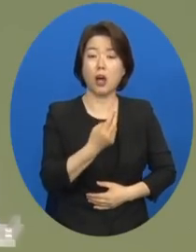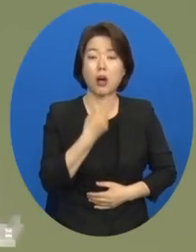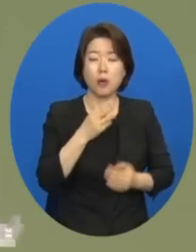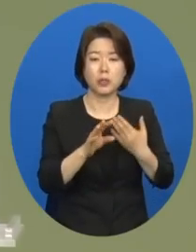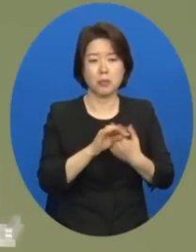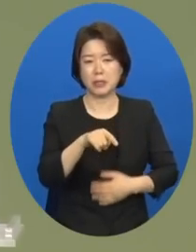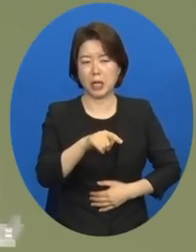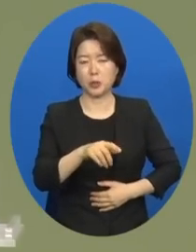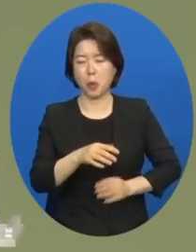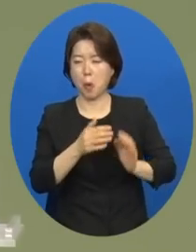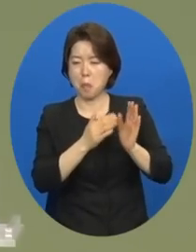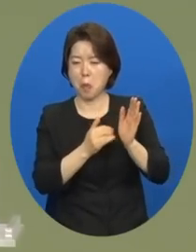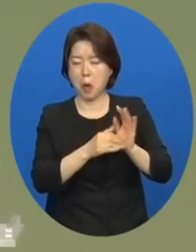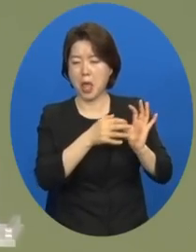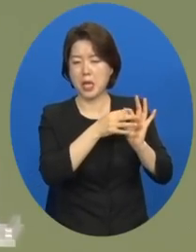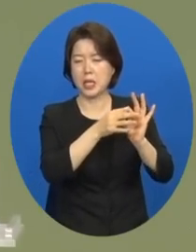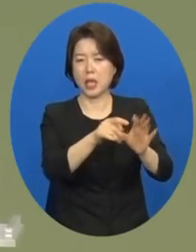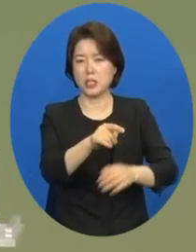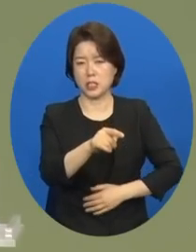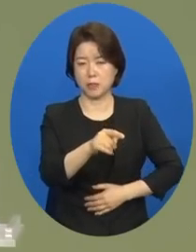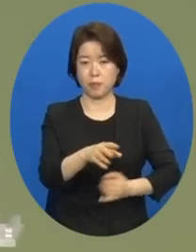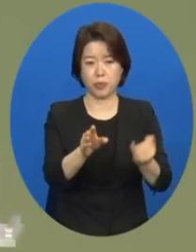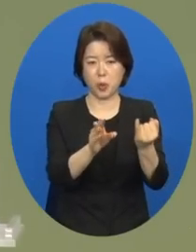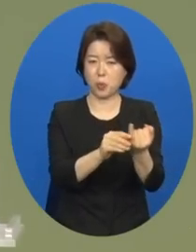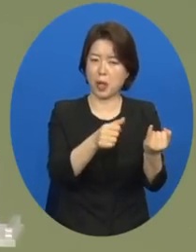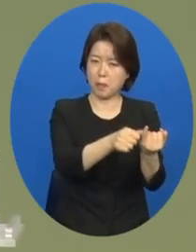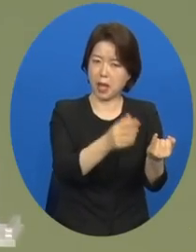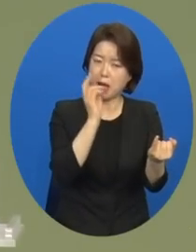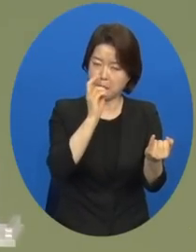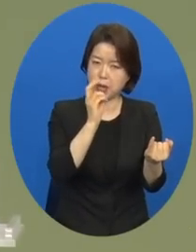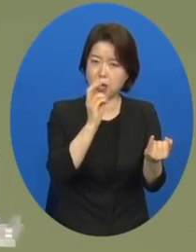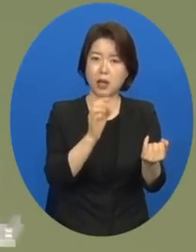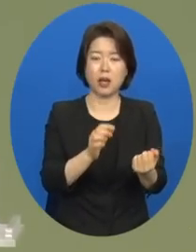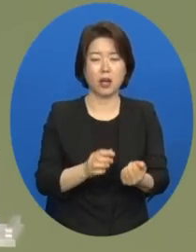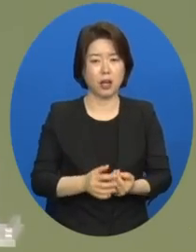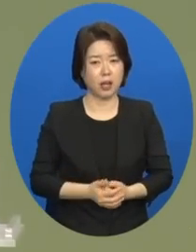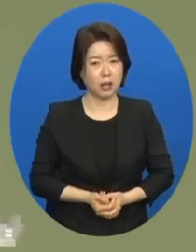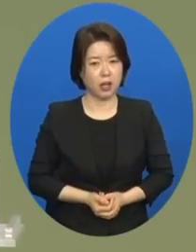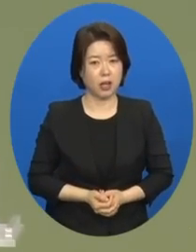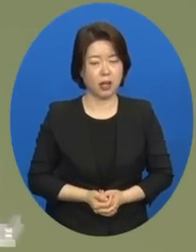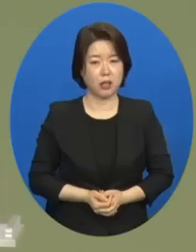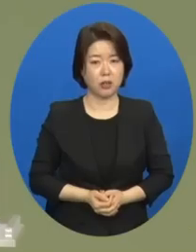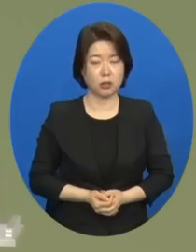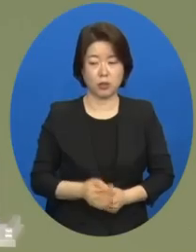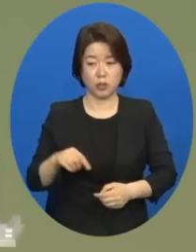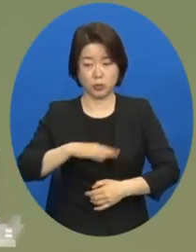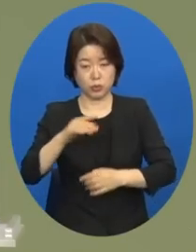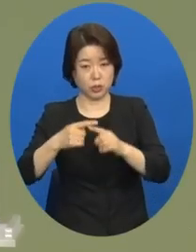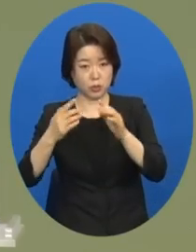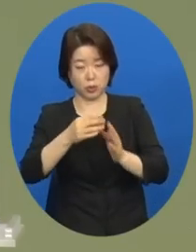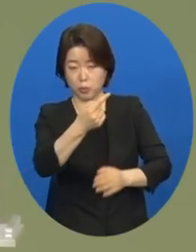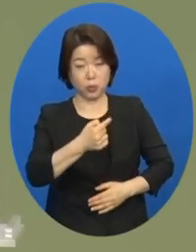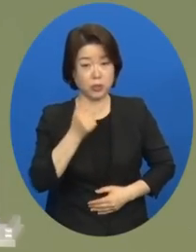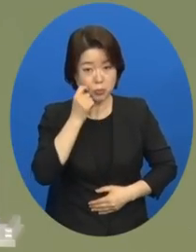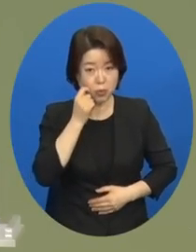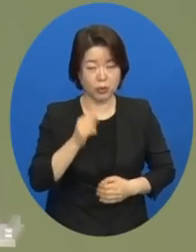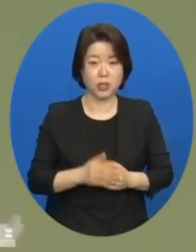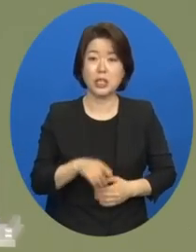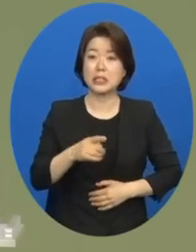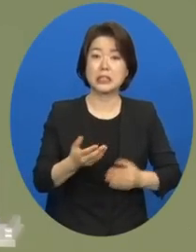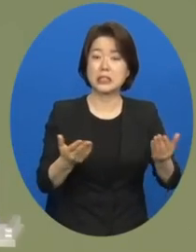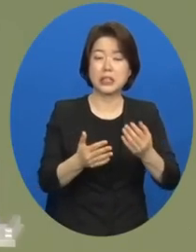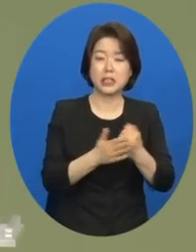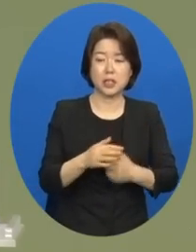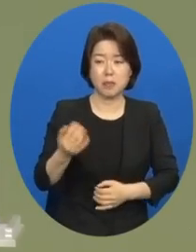계속 갔을 것이다 임신도 시켰을지 모른다 우리들교회도 못 왔을 것이다 그 일로 아내는